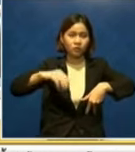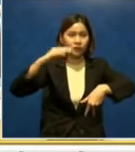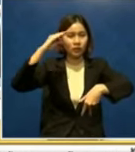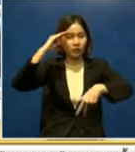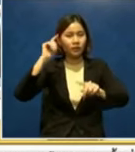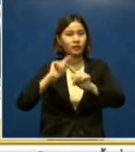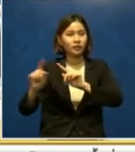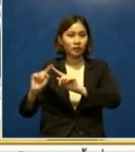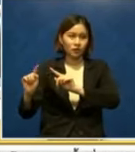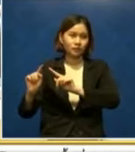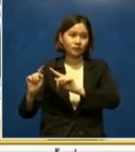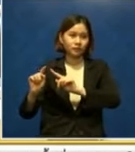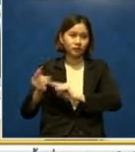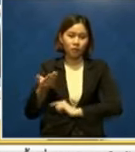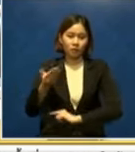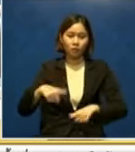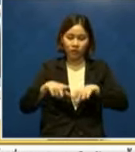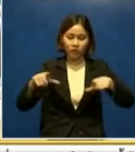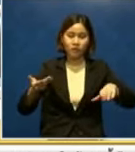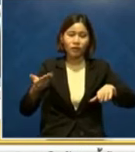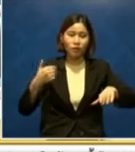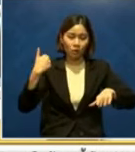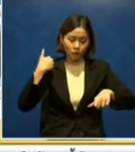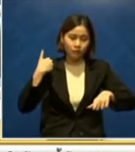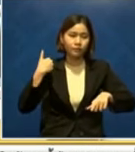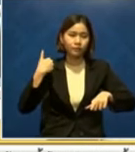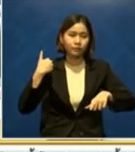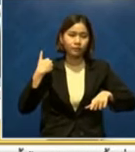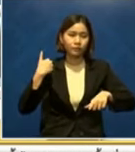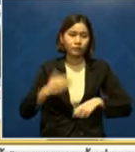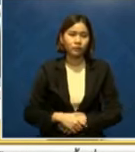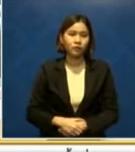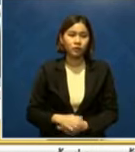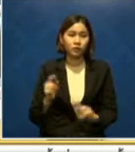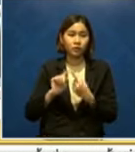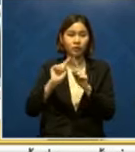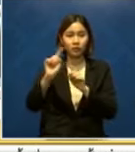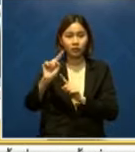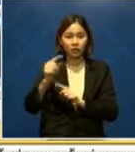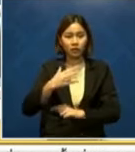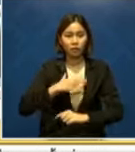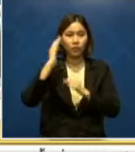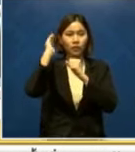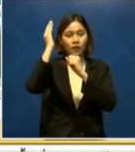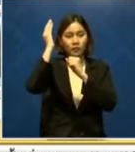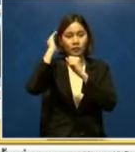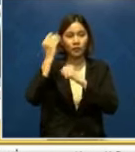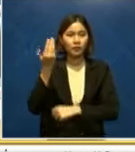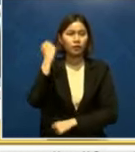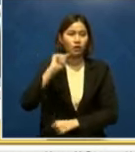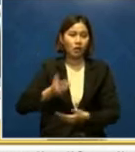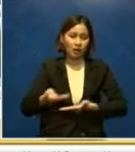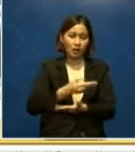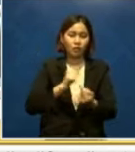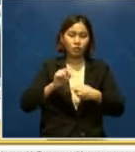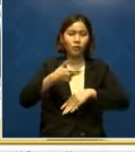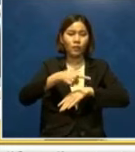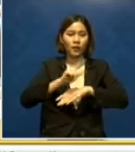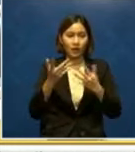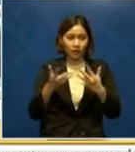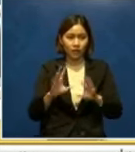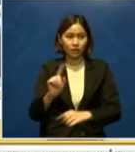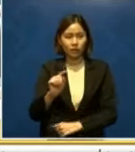ทัพขอใช้พื้นที่เป็นจำนวนมากครับที่ที่ 1ที่ผมอภิปรายเคยหารือกับท่านประธานไปแล้ว